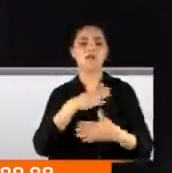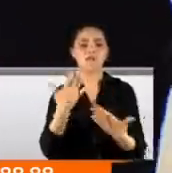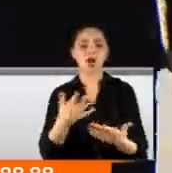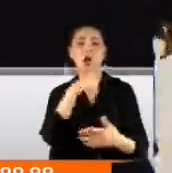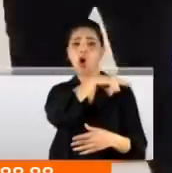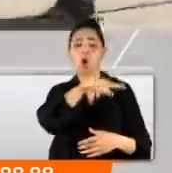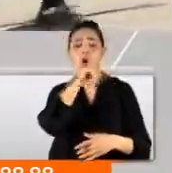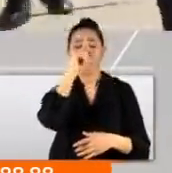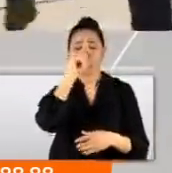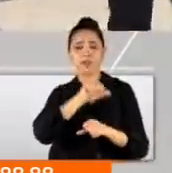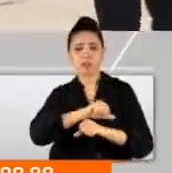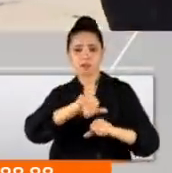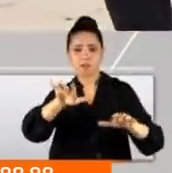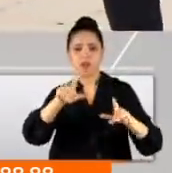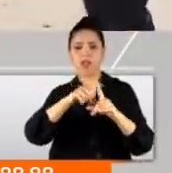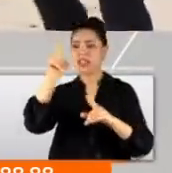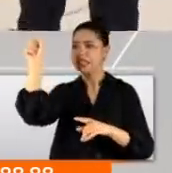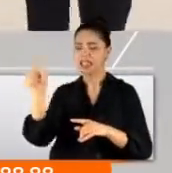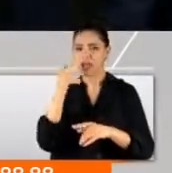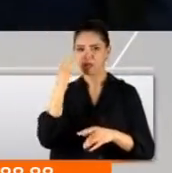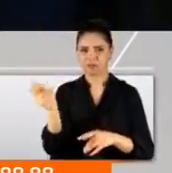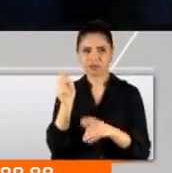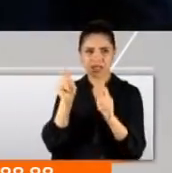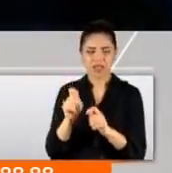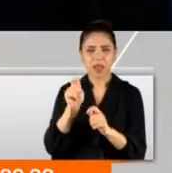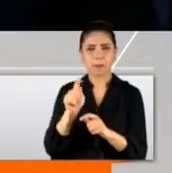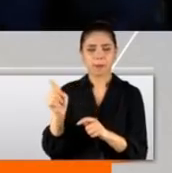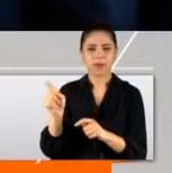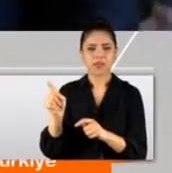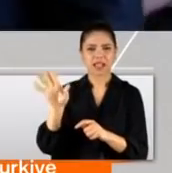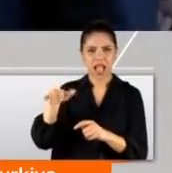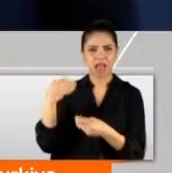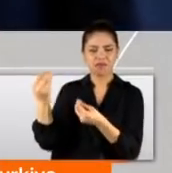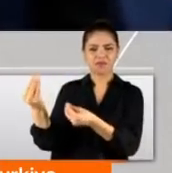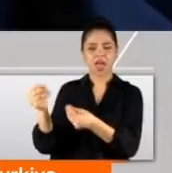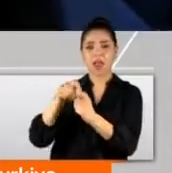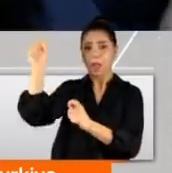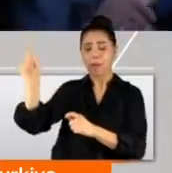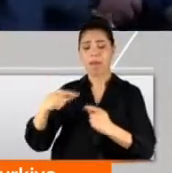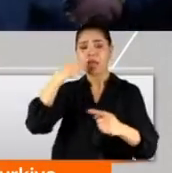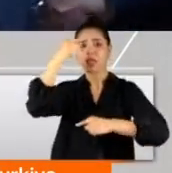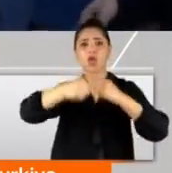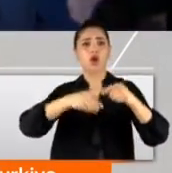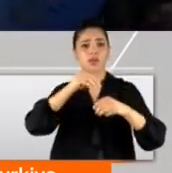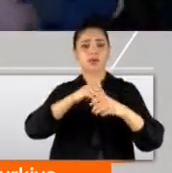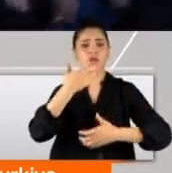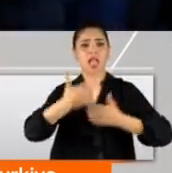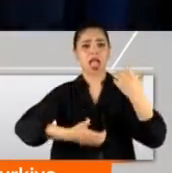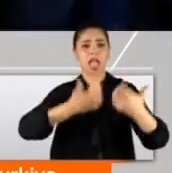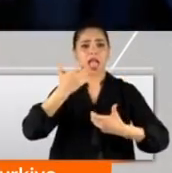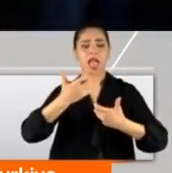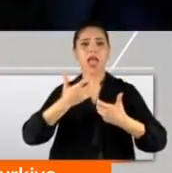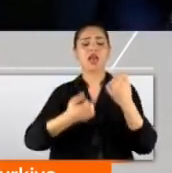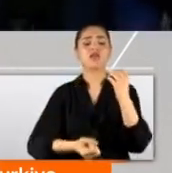tweet'i atanlar, damat diye dalga geçtiğiniz Berat Bey'in döneminde Enerji ve